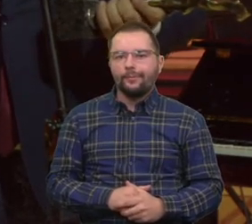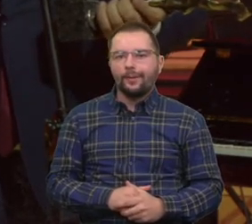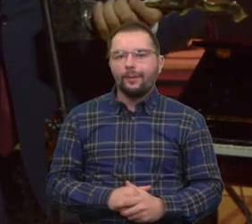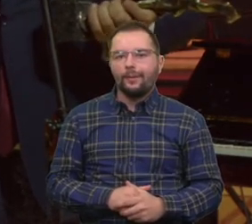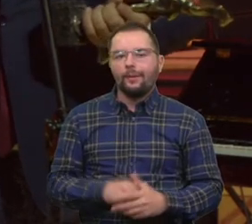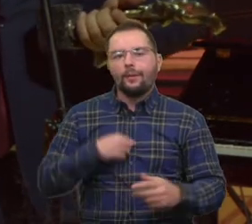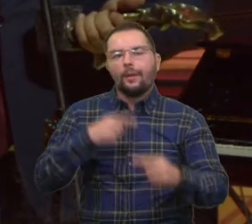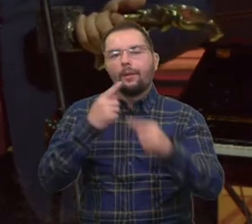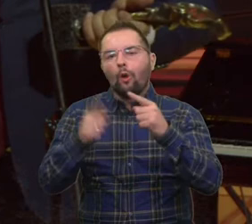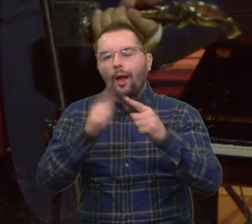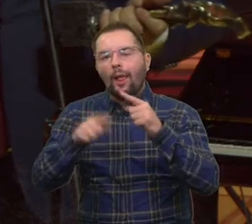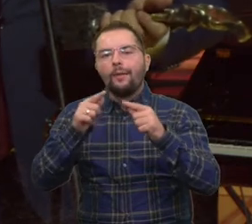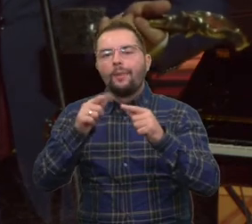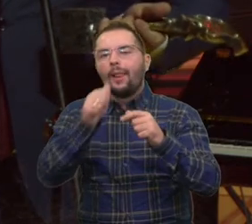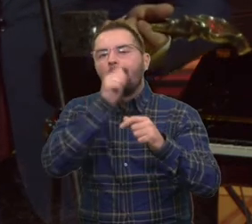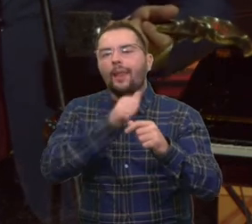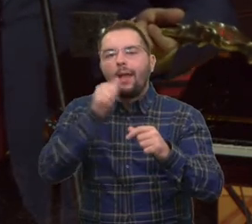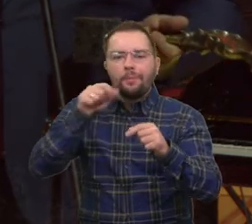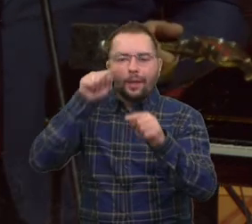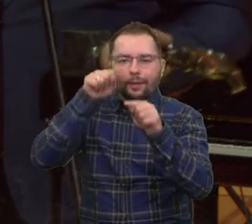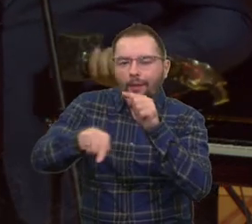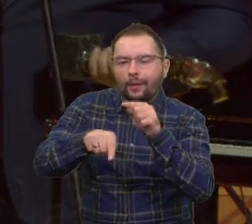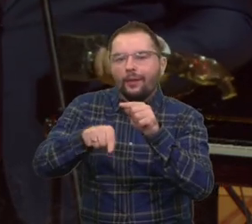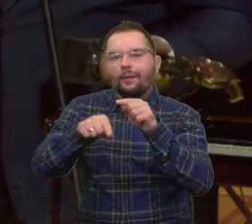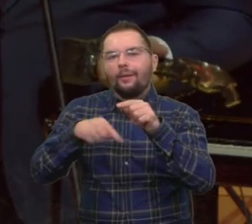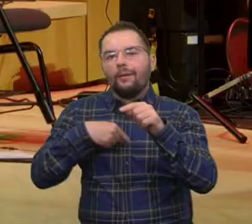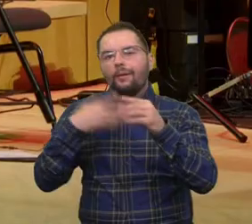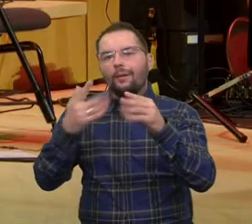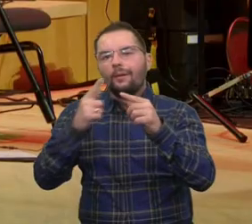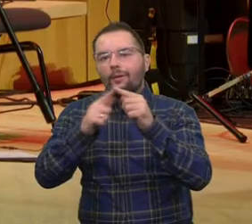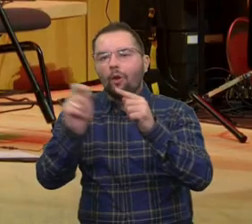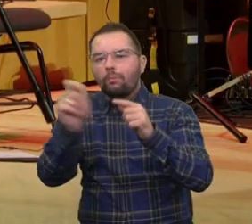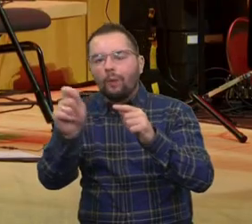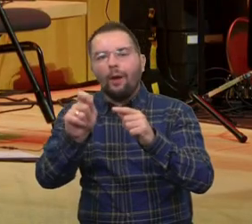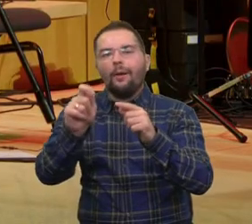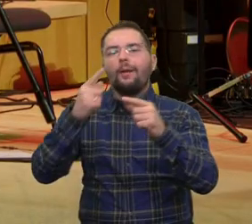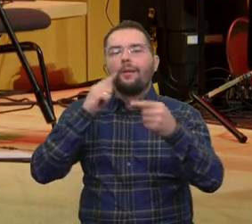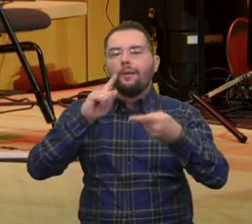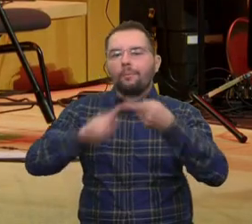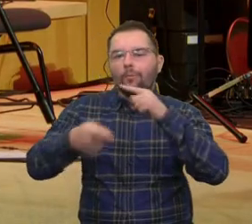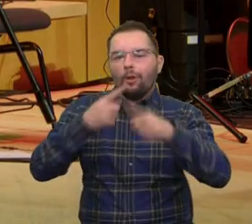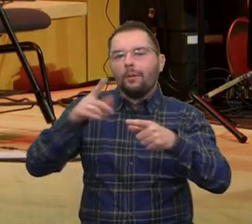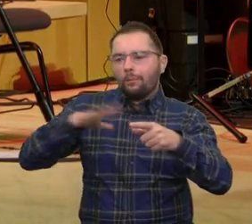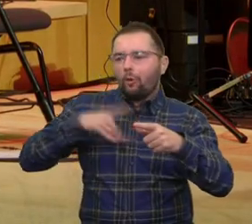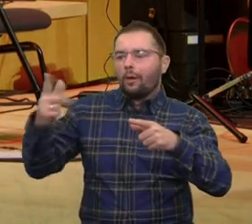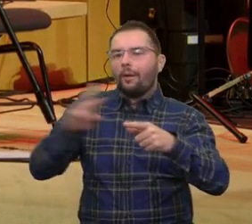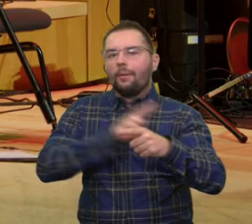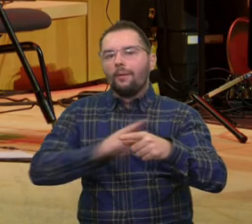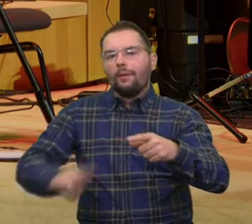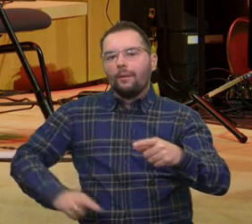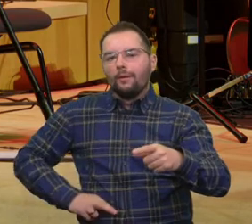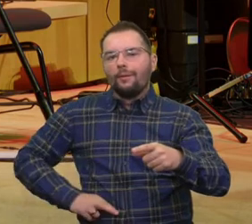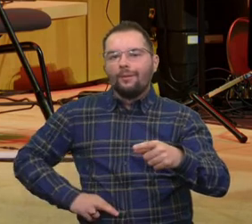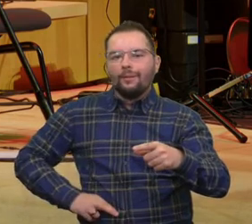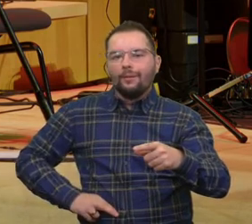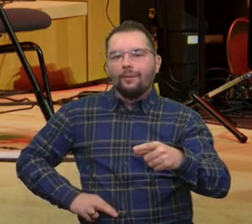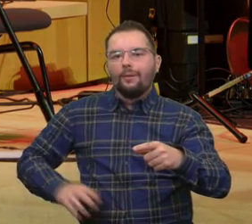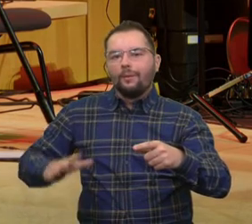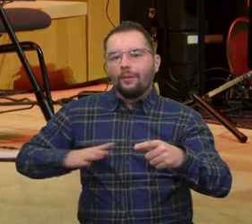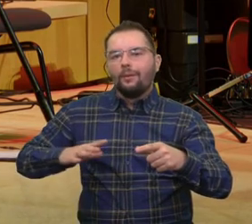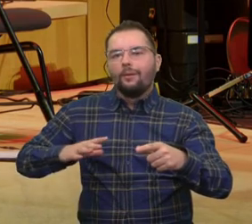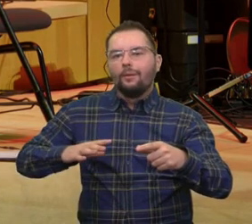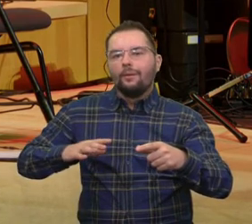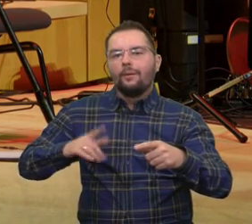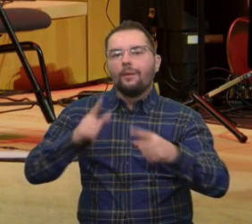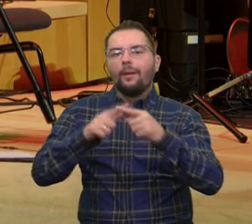Zdradzę pewną tajemnicę, że byliśmy czasami po różnych stronach politycznych, ale tutaj z panem premierem w Brukseli zawsze żeśmy współpracowali